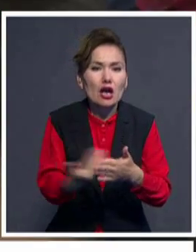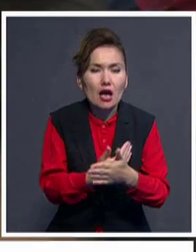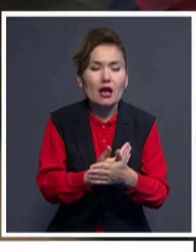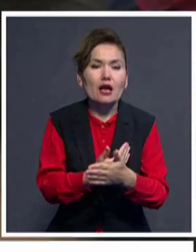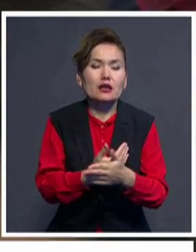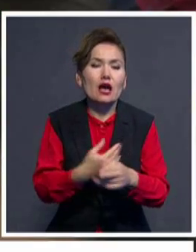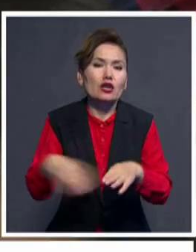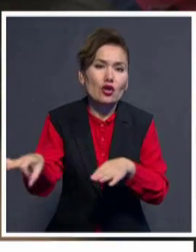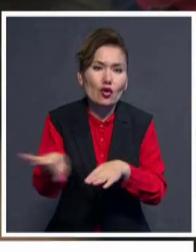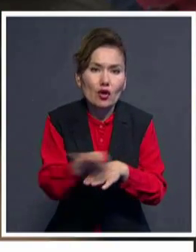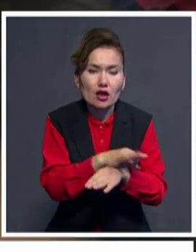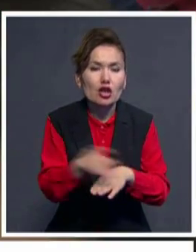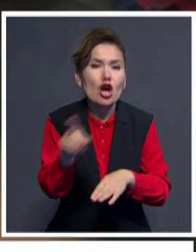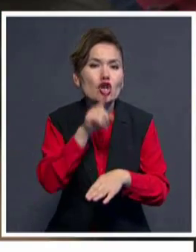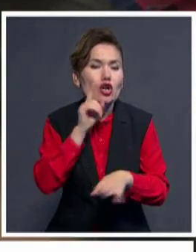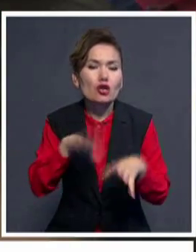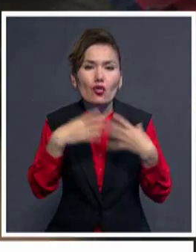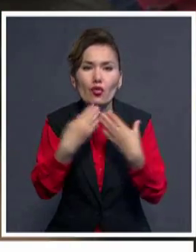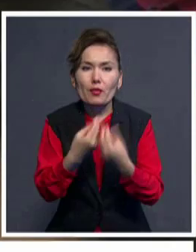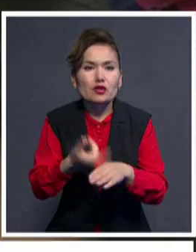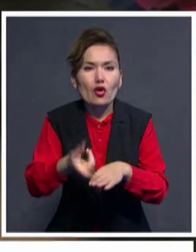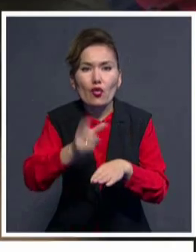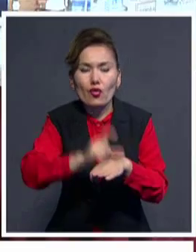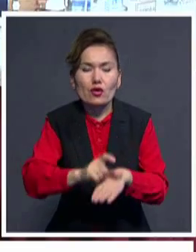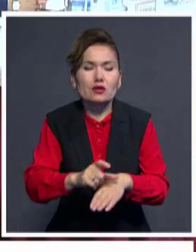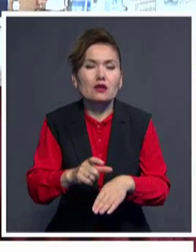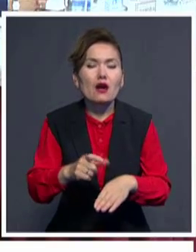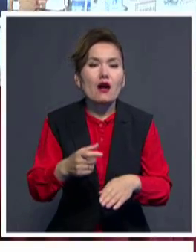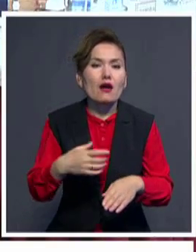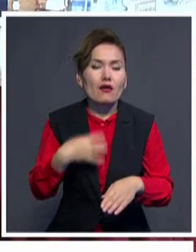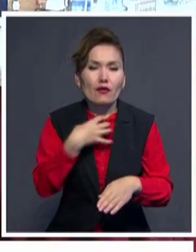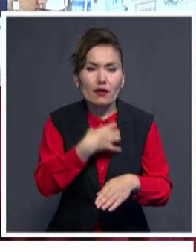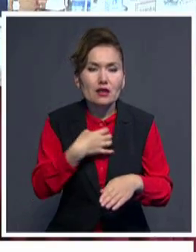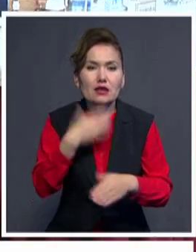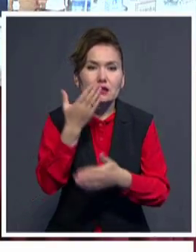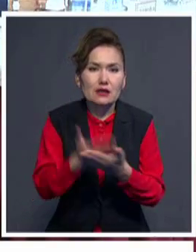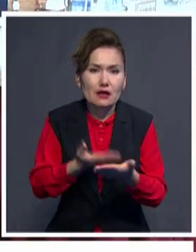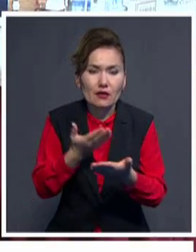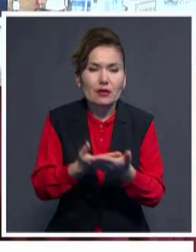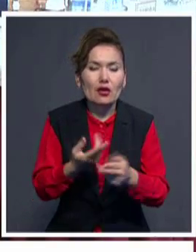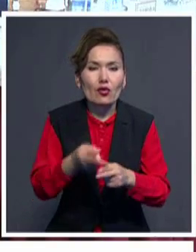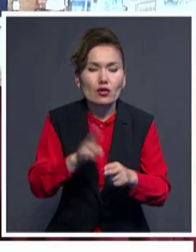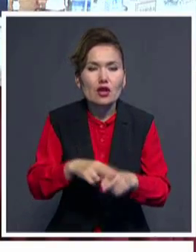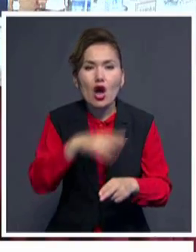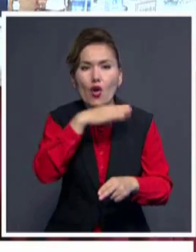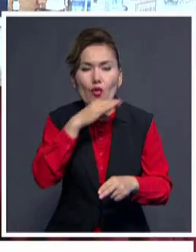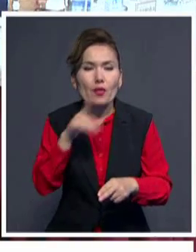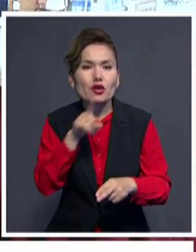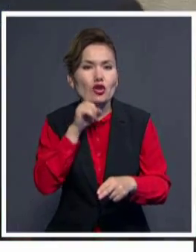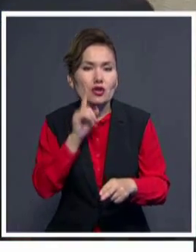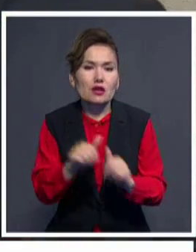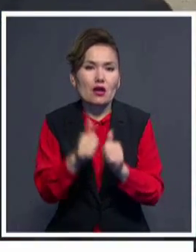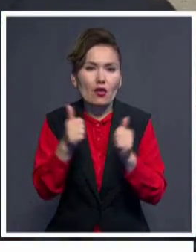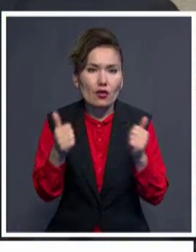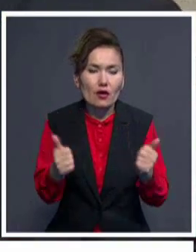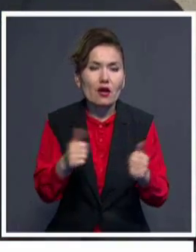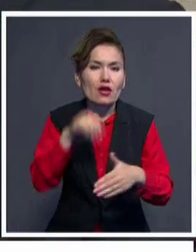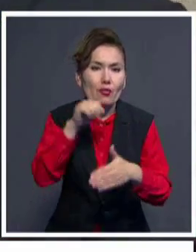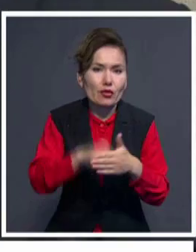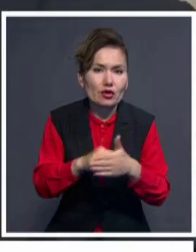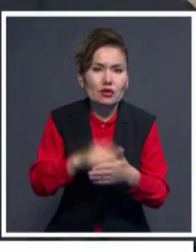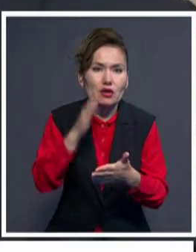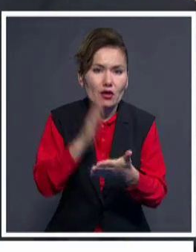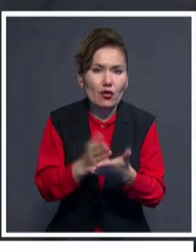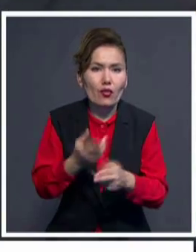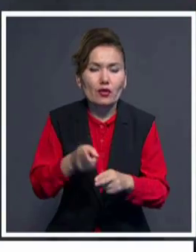жаңадан шаңырақ көтерген жас отбасылар үшін өте қажет. Өйткені бастарын қосқанымен артынша ажырасып кетіп жатқан жастар бар. Осындай